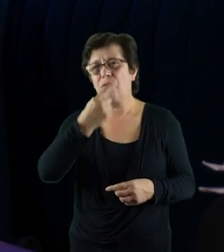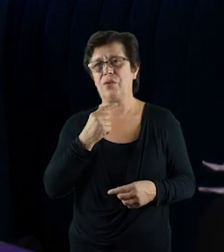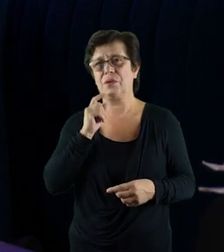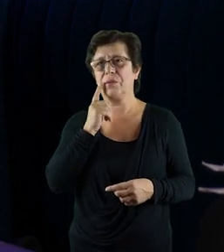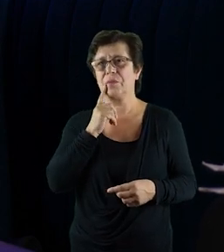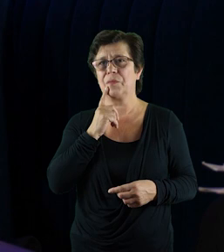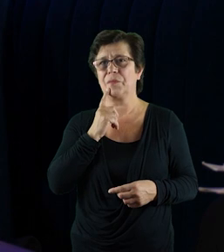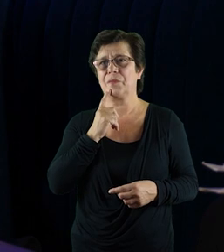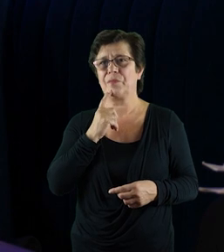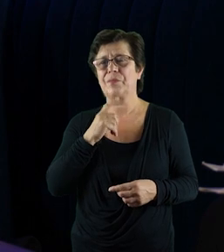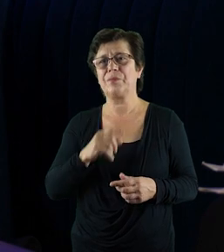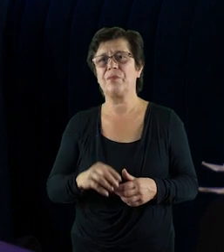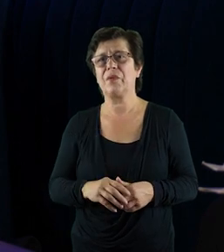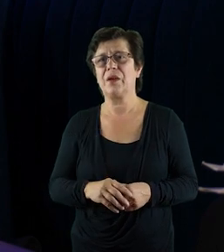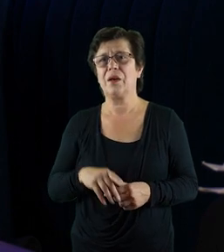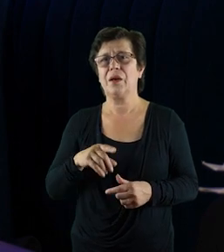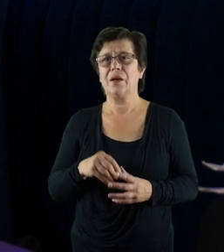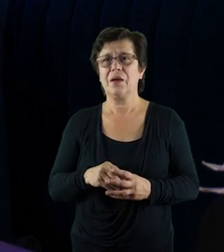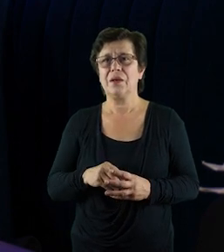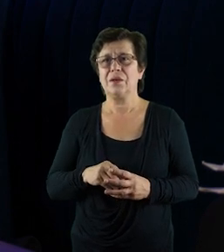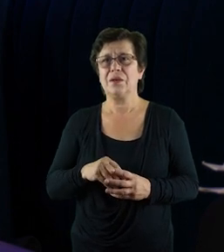pewnego rytmu rozwoju